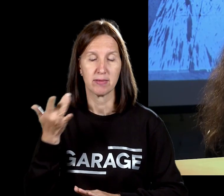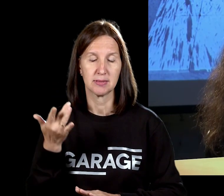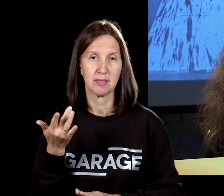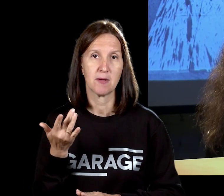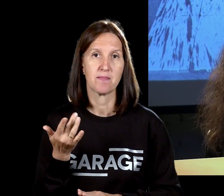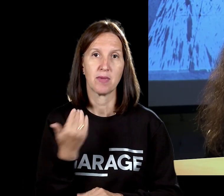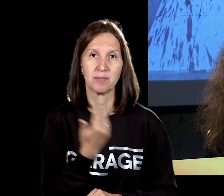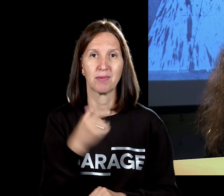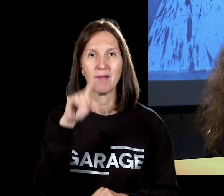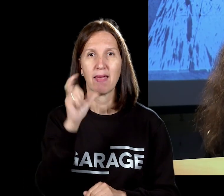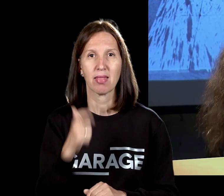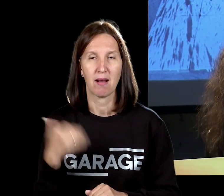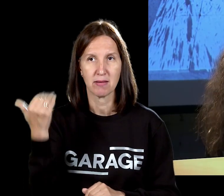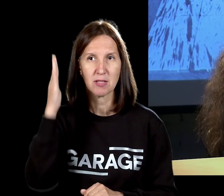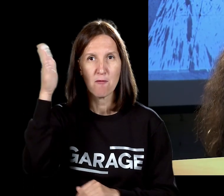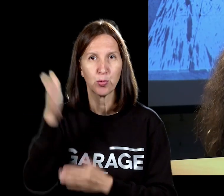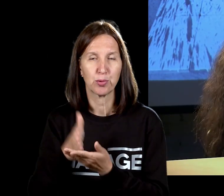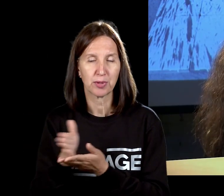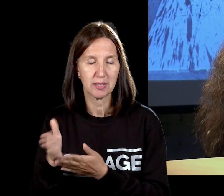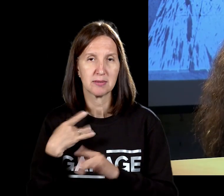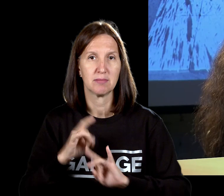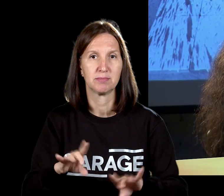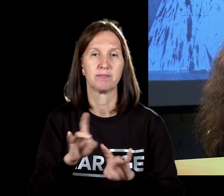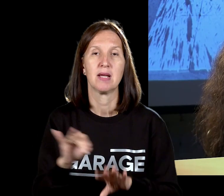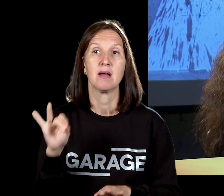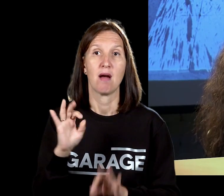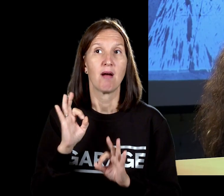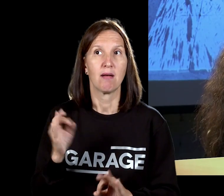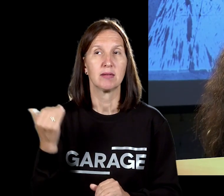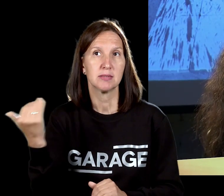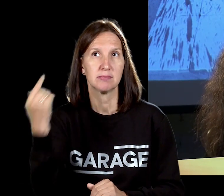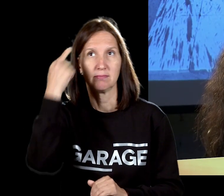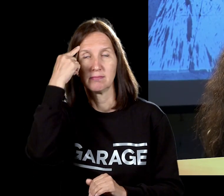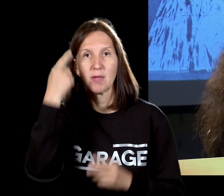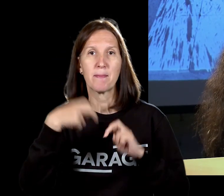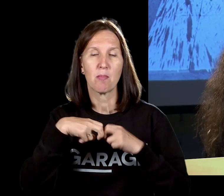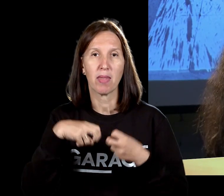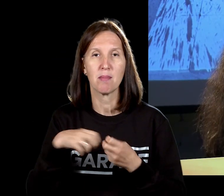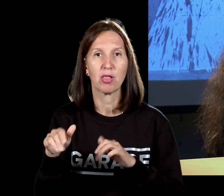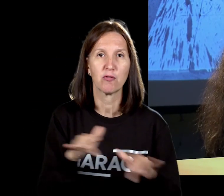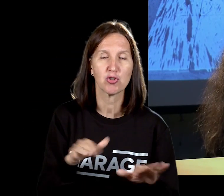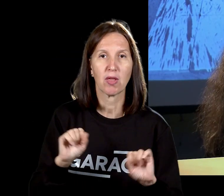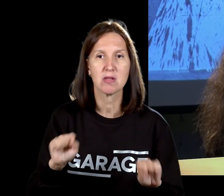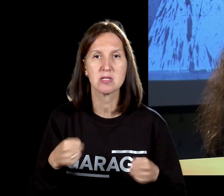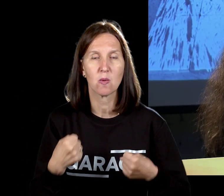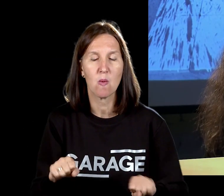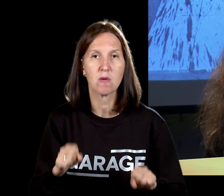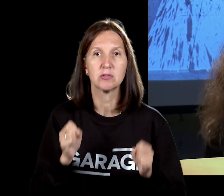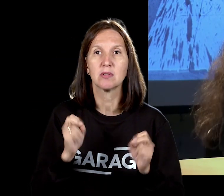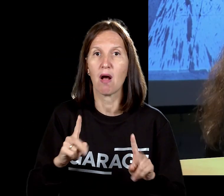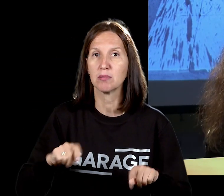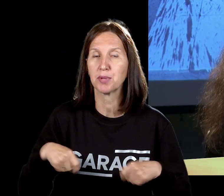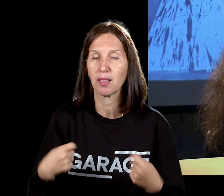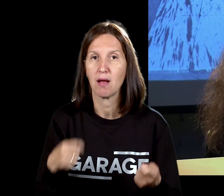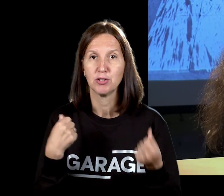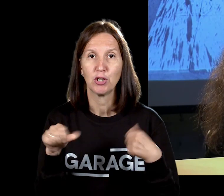посвящены итальянским футуристам, в том числе, которые как раз этой проблемой движения и скорости, как передать